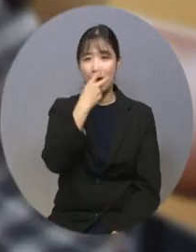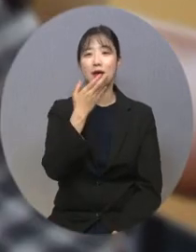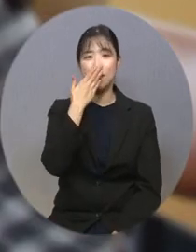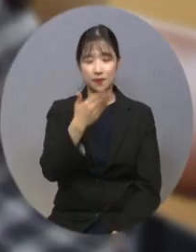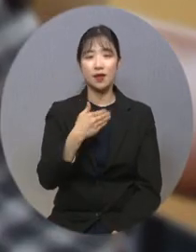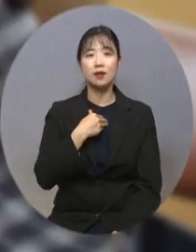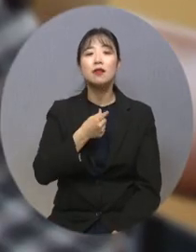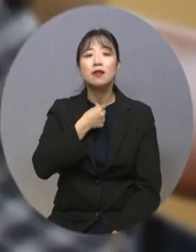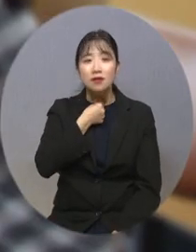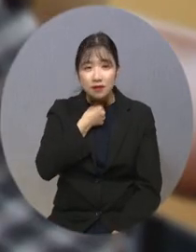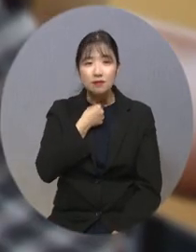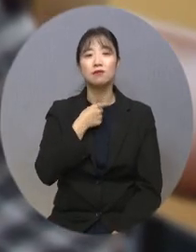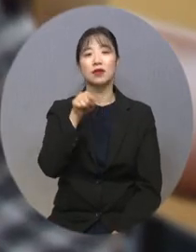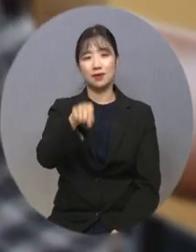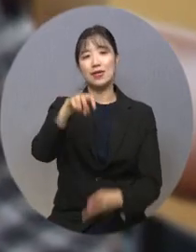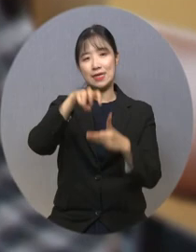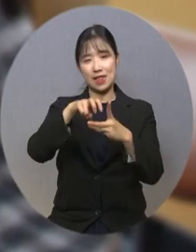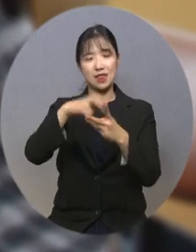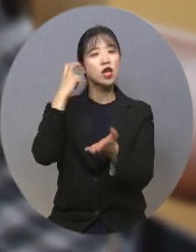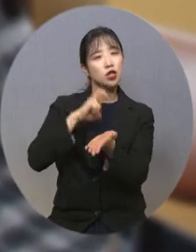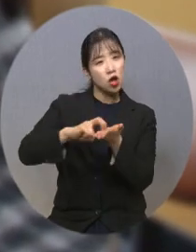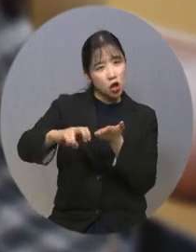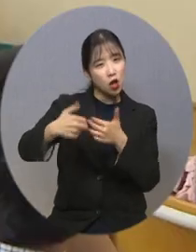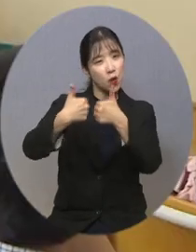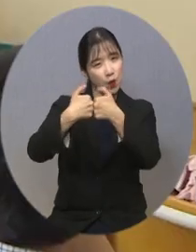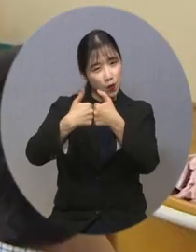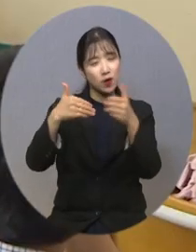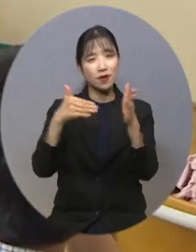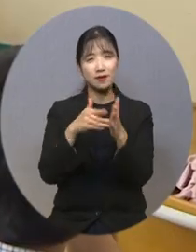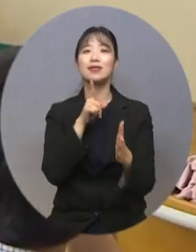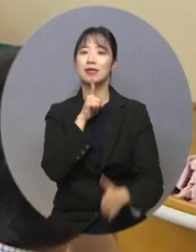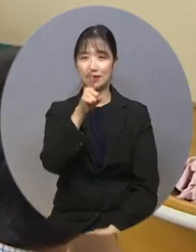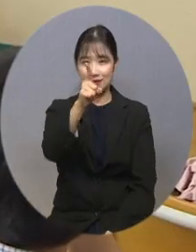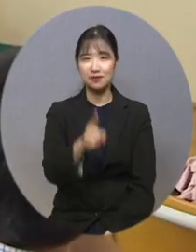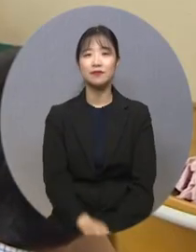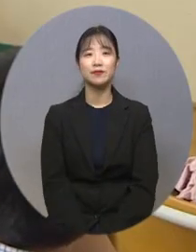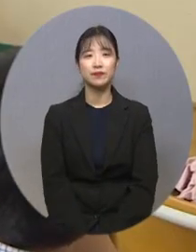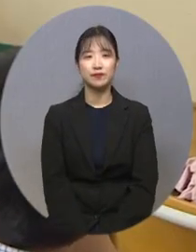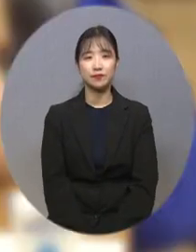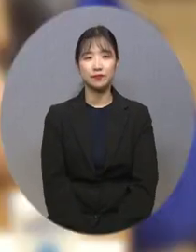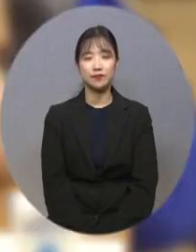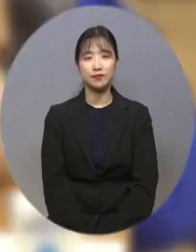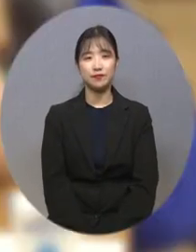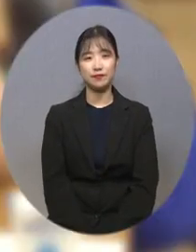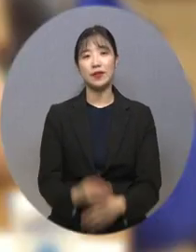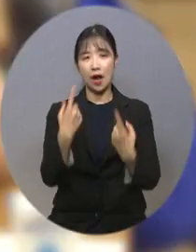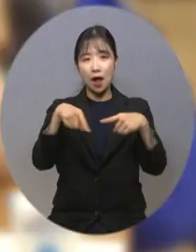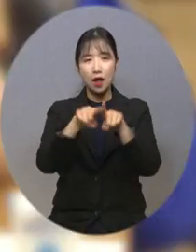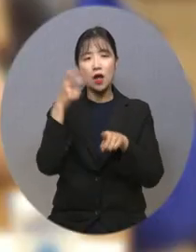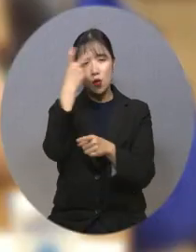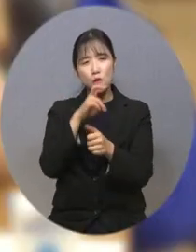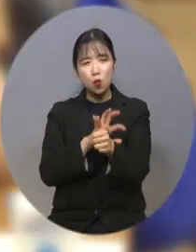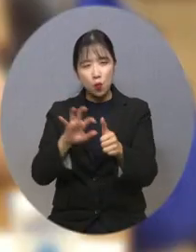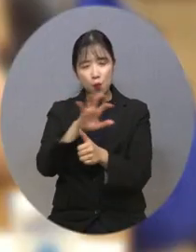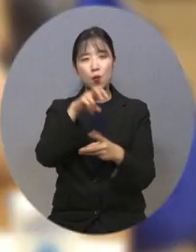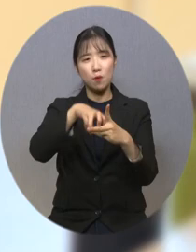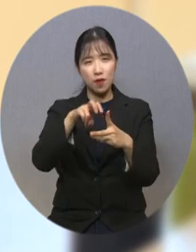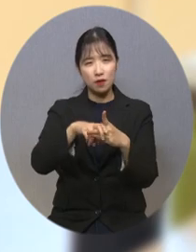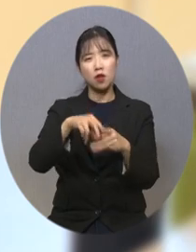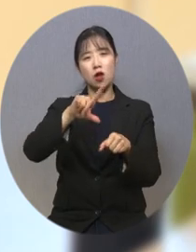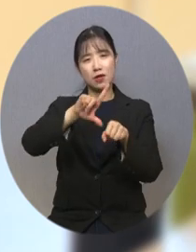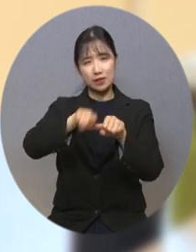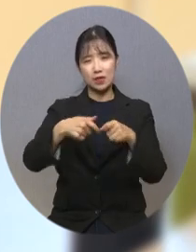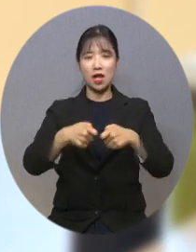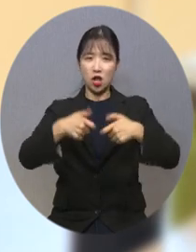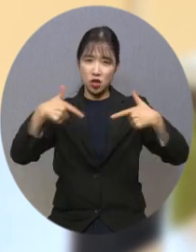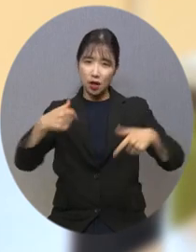이용을 희망하면 해당 센터에 전화로 문의한 뒤 신청합니다. 관계자는 다 함께 돌봄센터 운영 시간